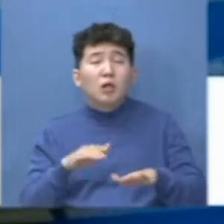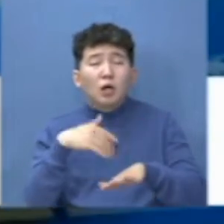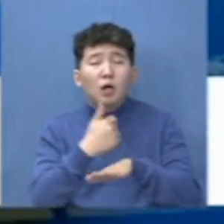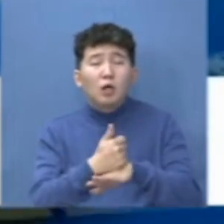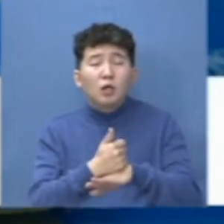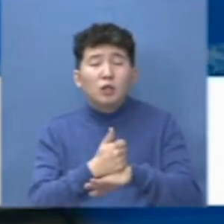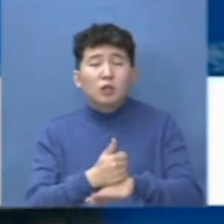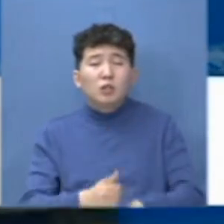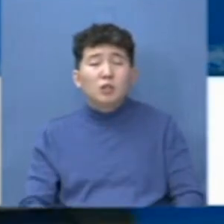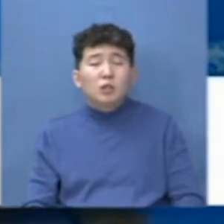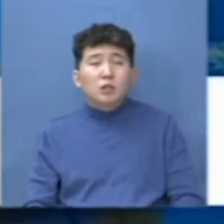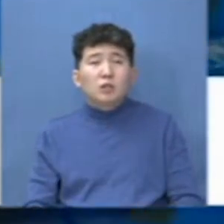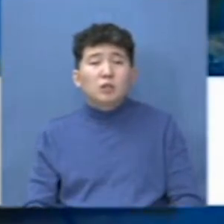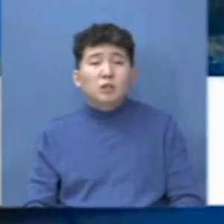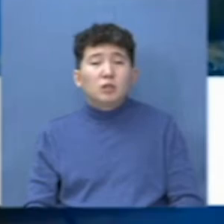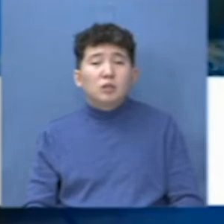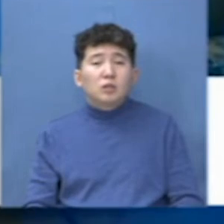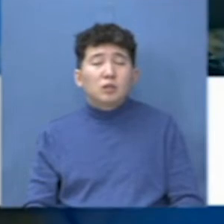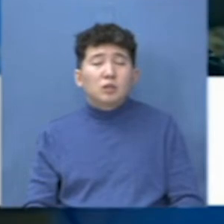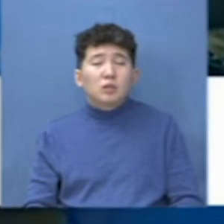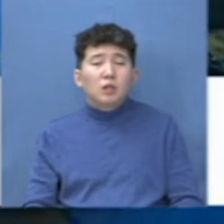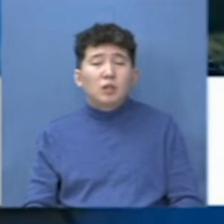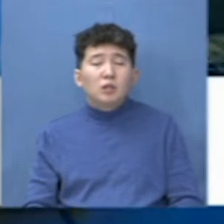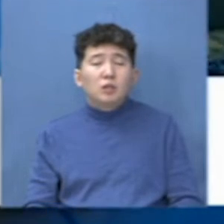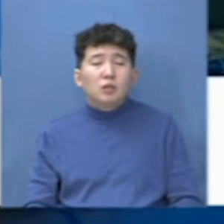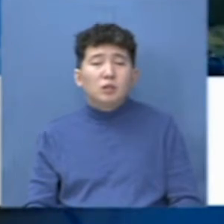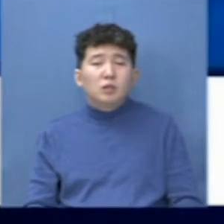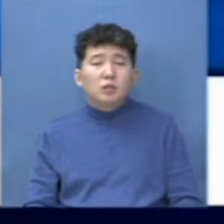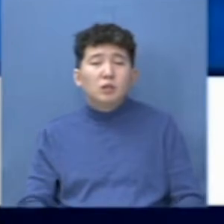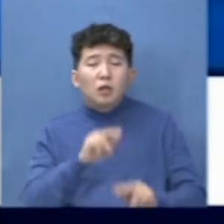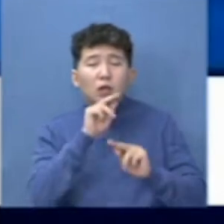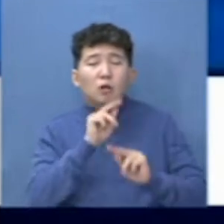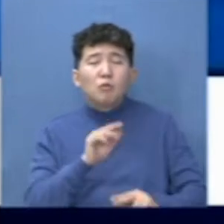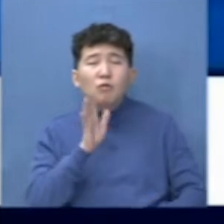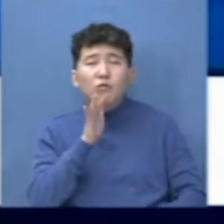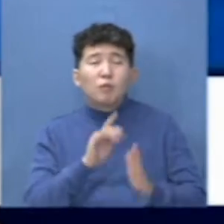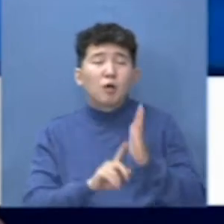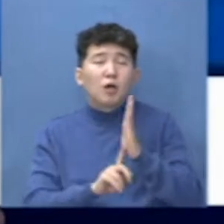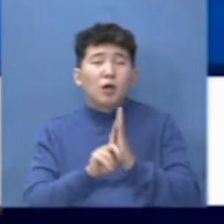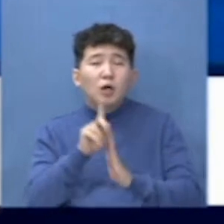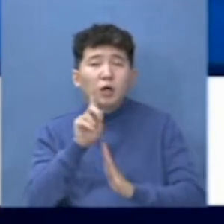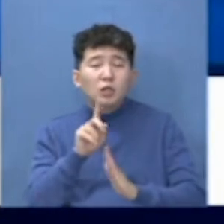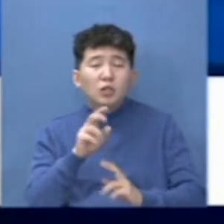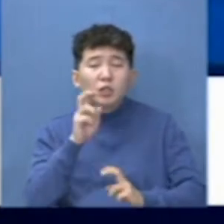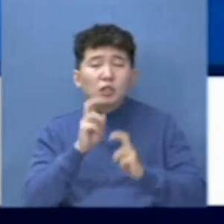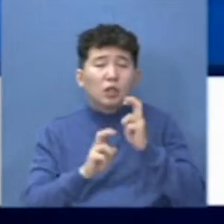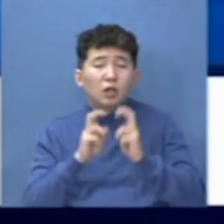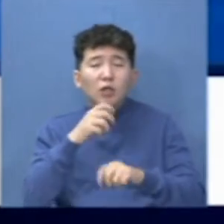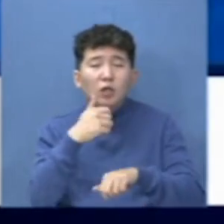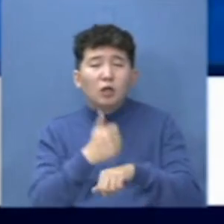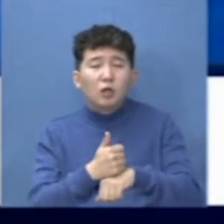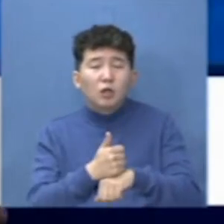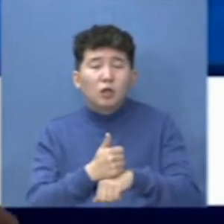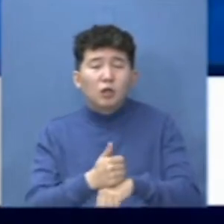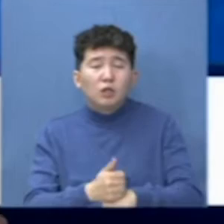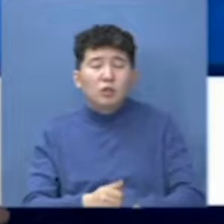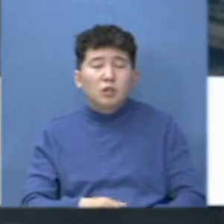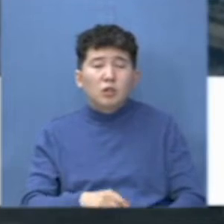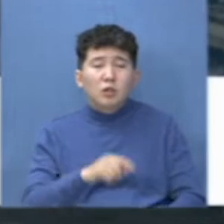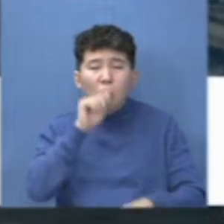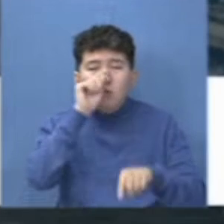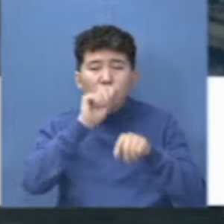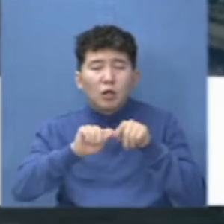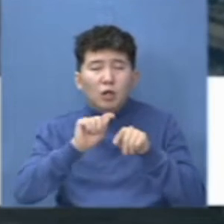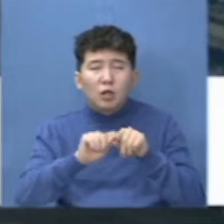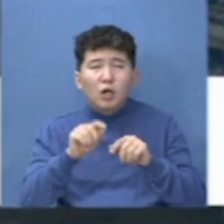өз балаңдай қарауға тура келетінін айтады. Сондықтан жұмыс уақыты бастала салысымен зауыт басшысы әр бассейнді қарап, су